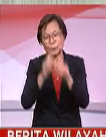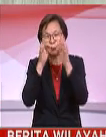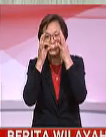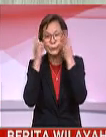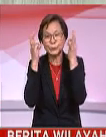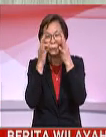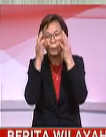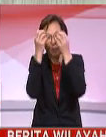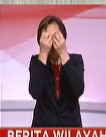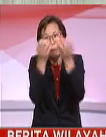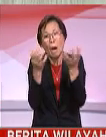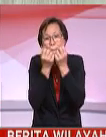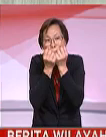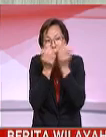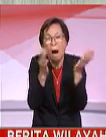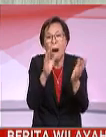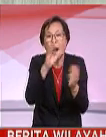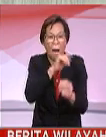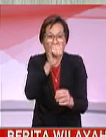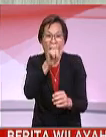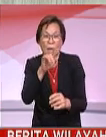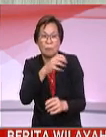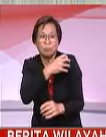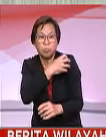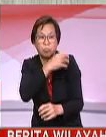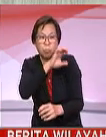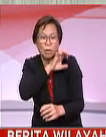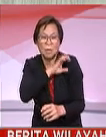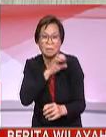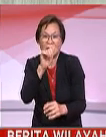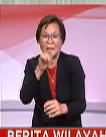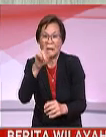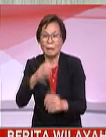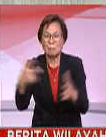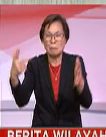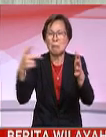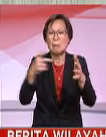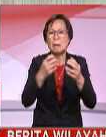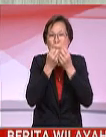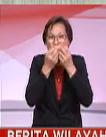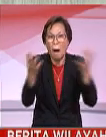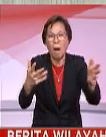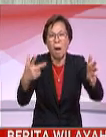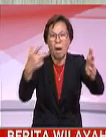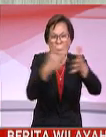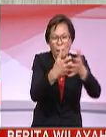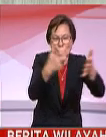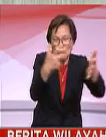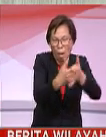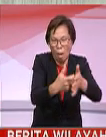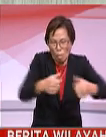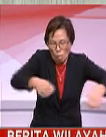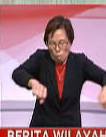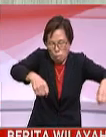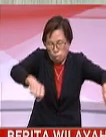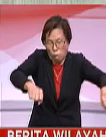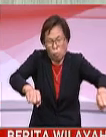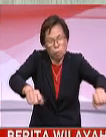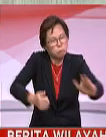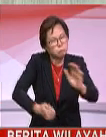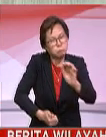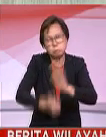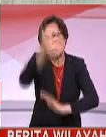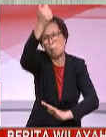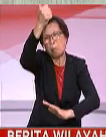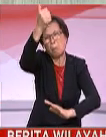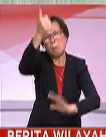Kuching, dedah Superintendent Alexon lagi, kemalangan melibatkan penunggang motosikal masih mencatatkan yang tertinggi